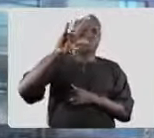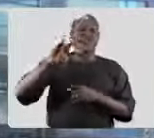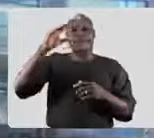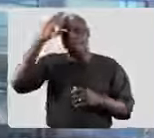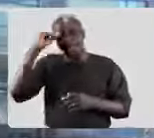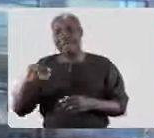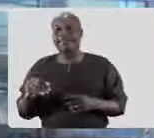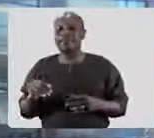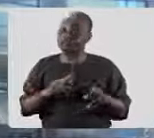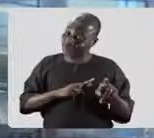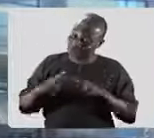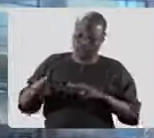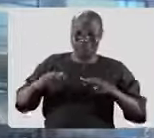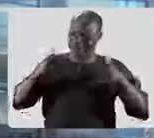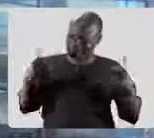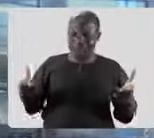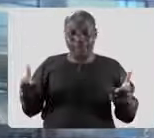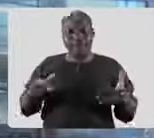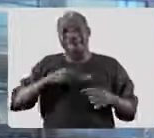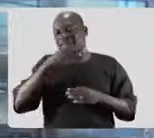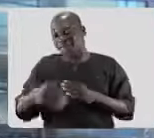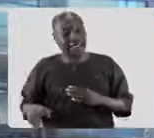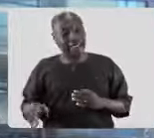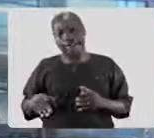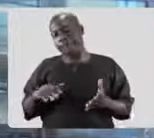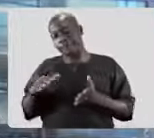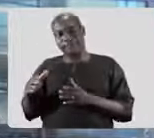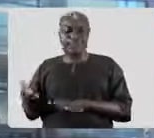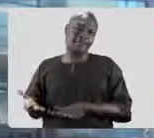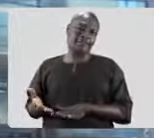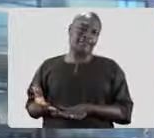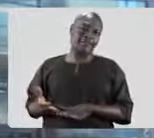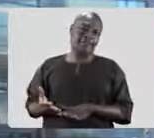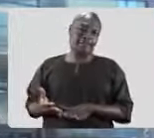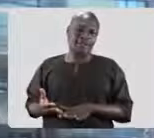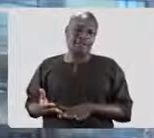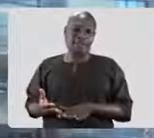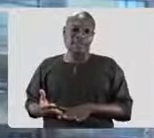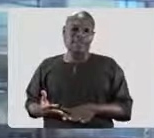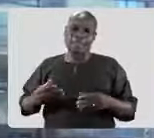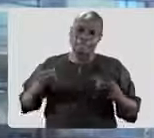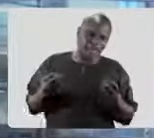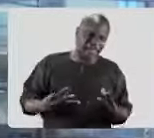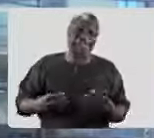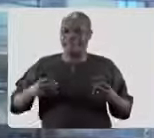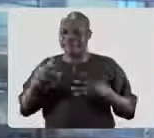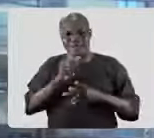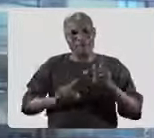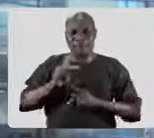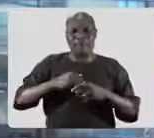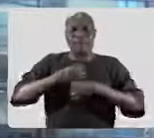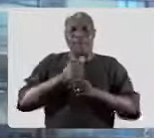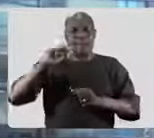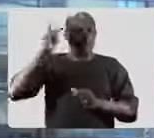Gaddafi, e di ne hene papa. Eko wye sen, midofu wa utiye me. na mwamba tumidie politics ya